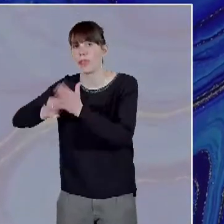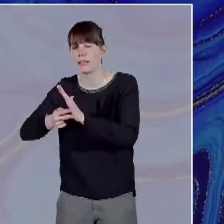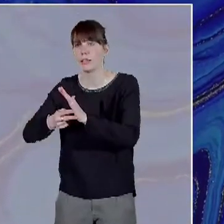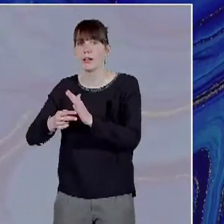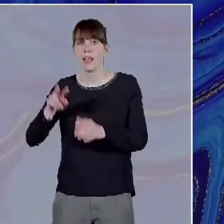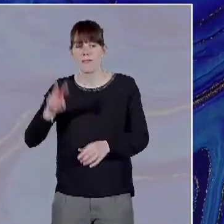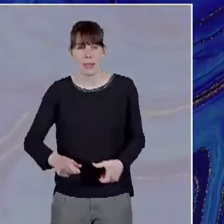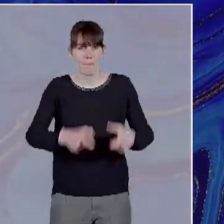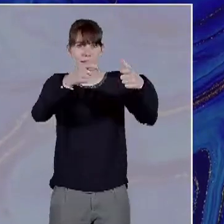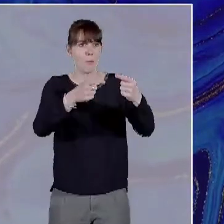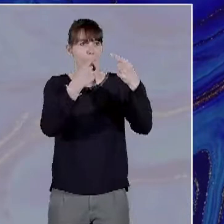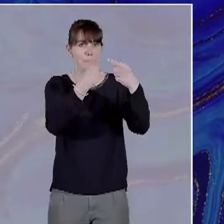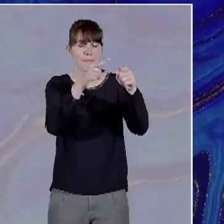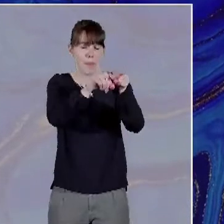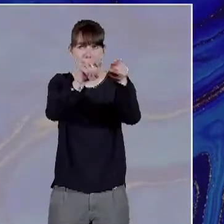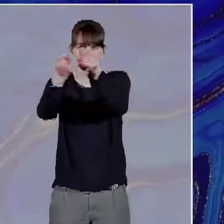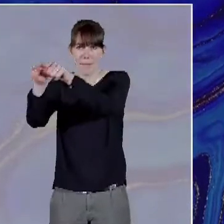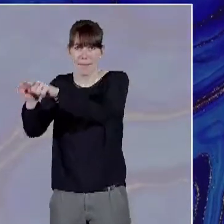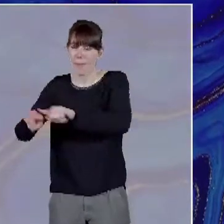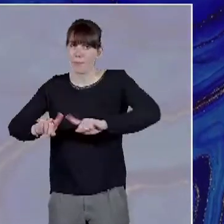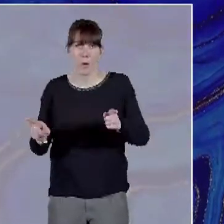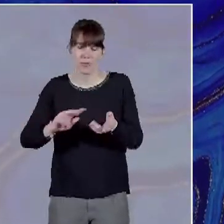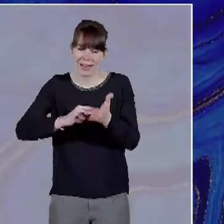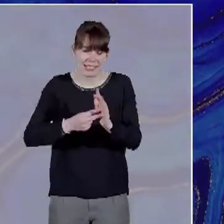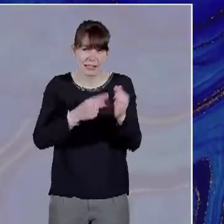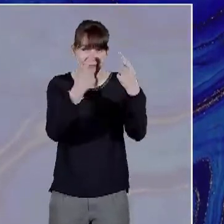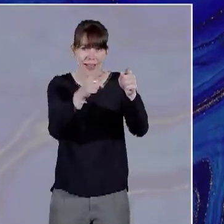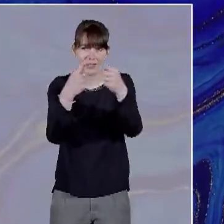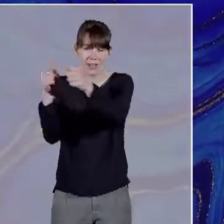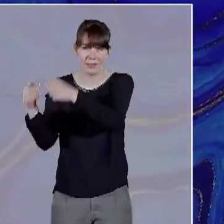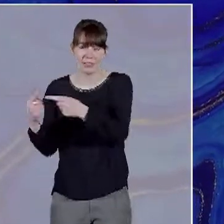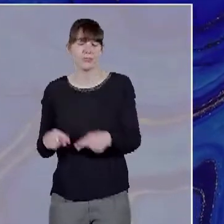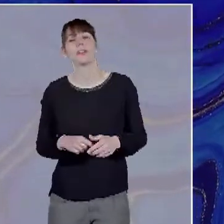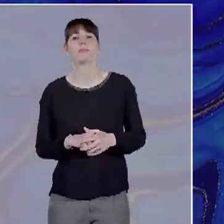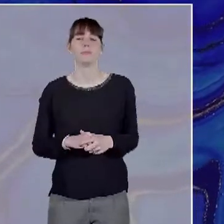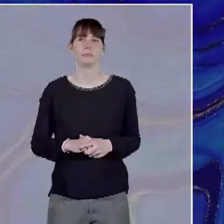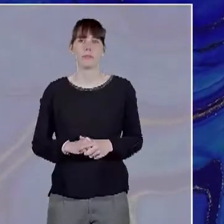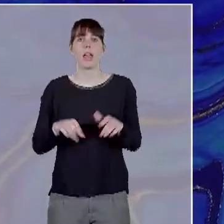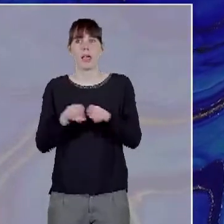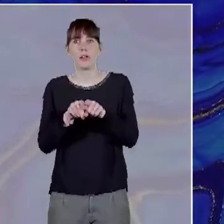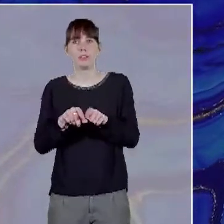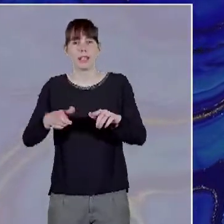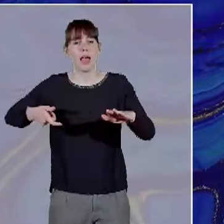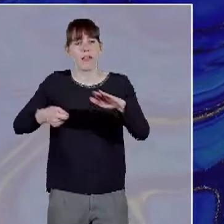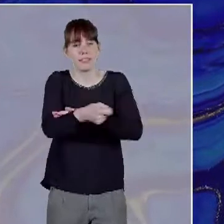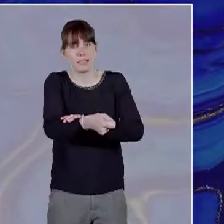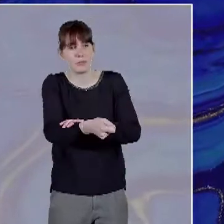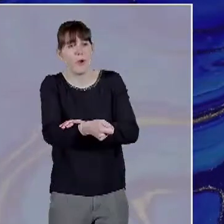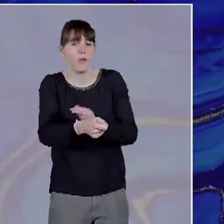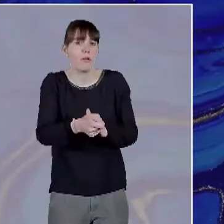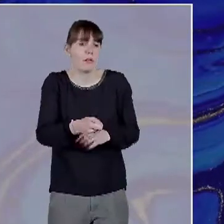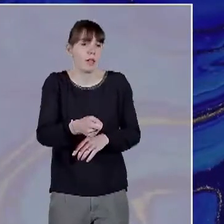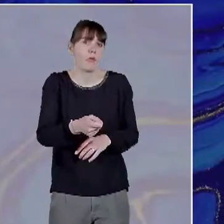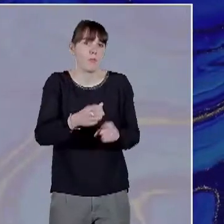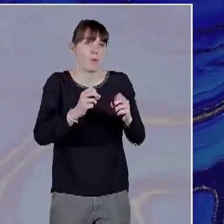exactement pareil. Il n'y a pas de standardisation, de fait. Et il faut convaincre aussi pour du retour sur investissement, si j'ose dire, pour les locataires.